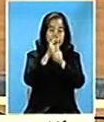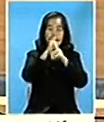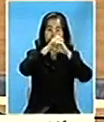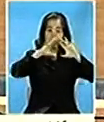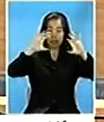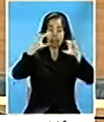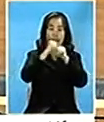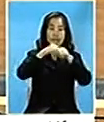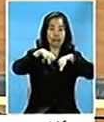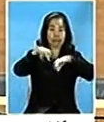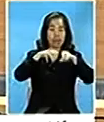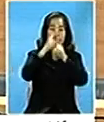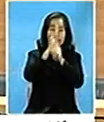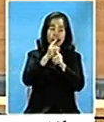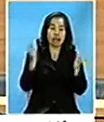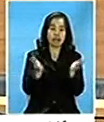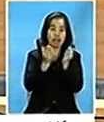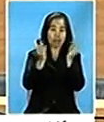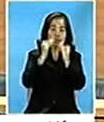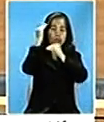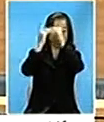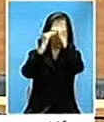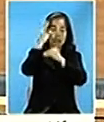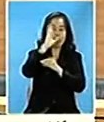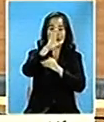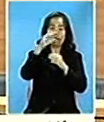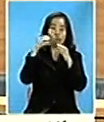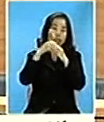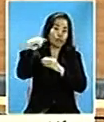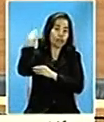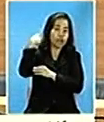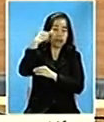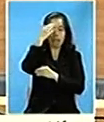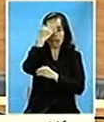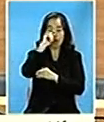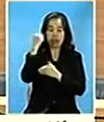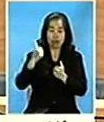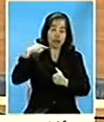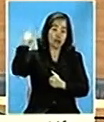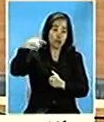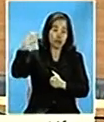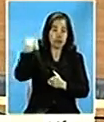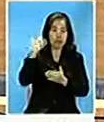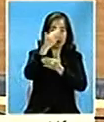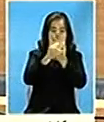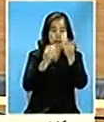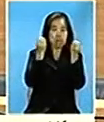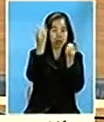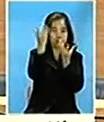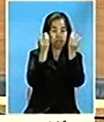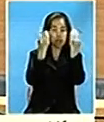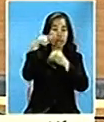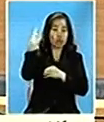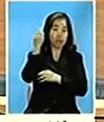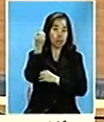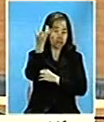การเพื่อสนับสนุนความก้าวหน้าของสตรีเราเข้าใจว่าสตรีเนี่ยในประเทศไทยเนี่ยมีครึ่งนึงมากกว่าครึ่งนึงนะคะประเทศไทยมีผู้หญิงม